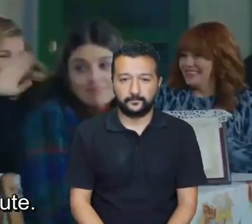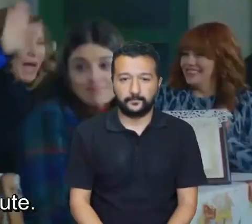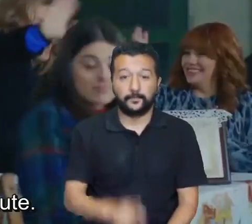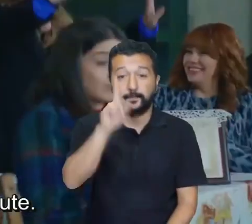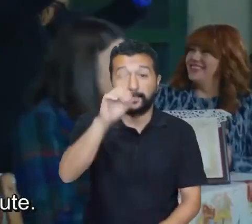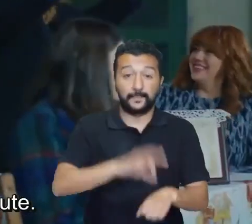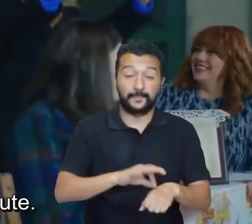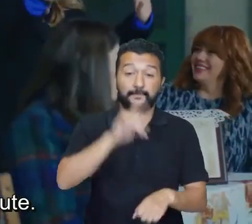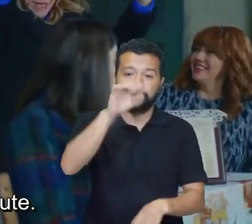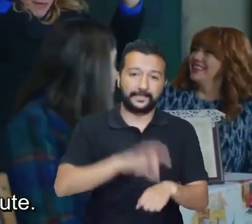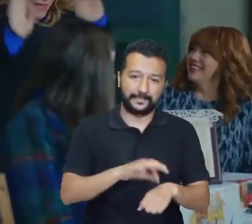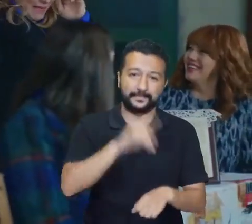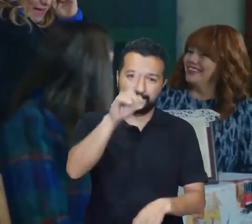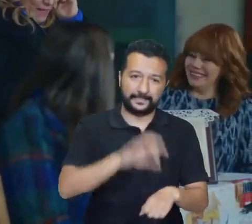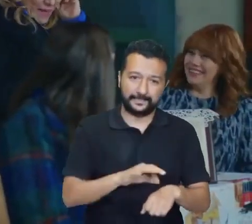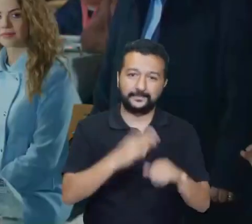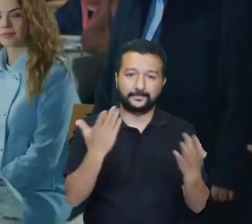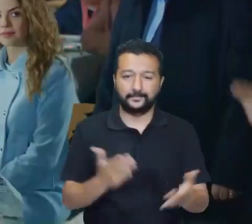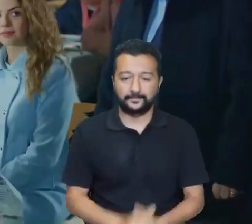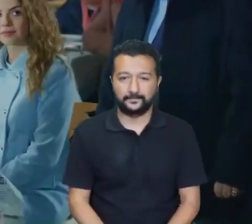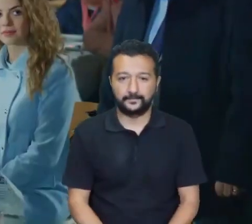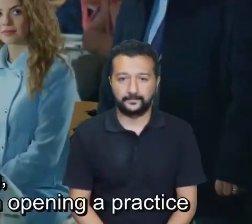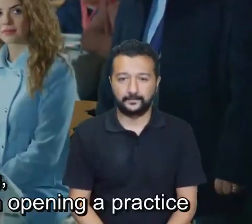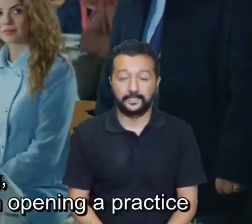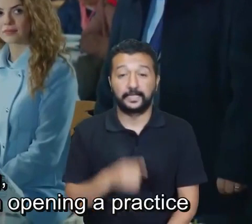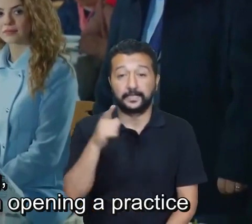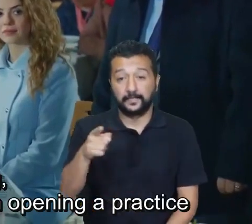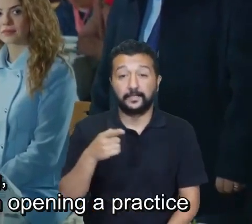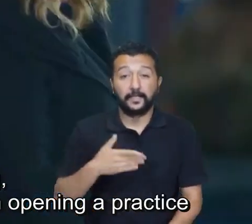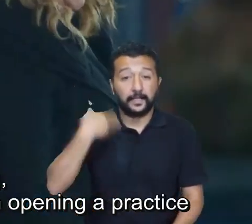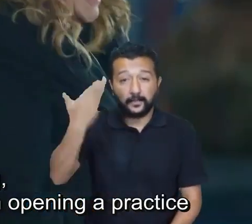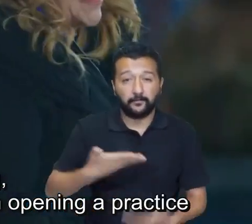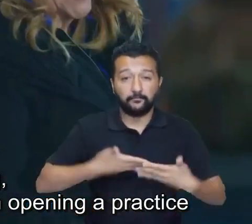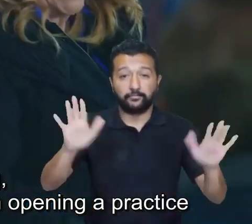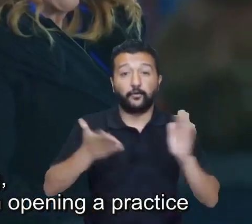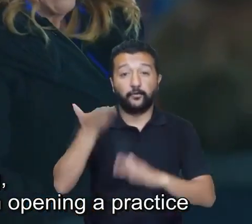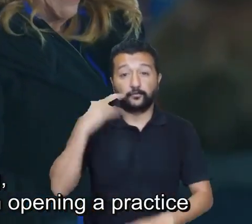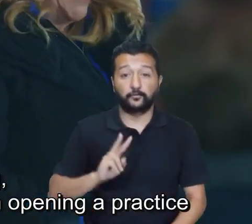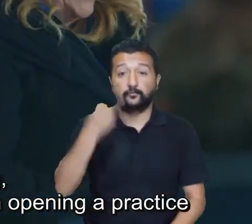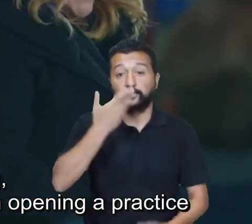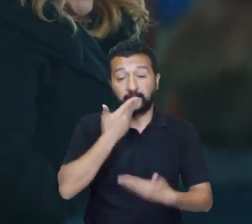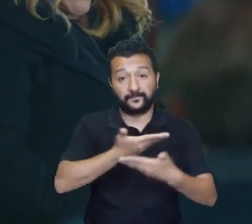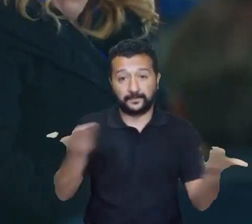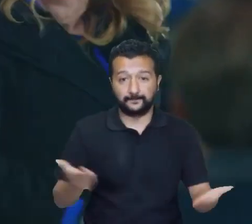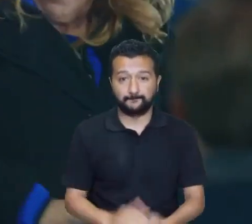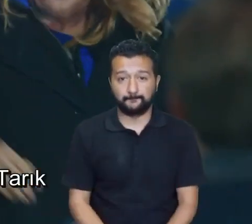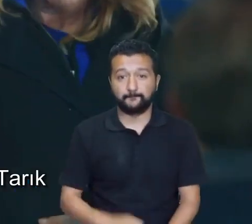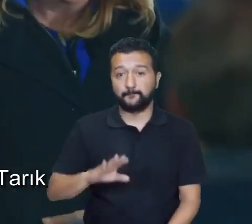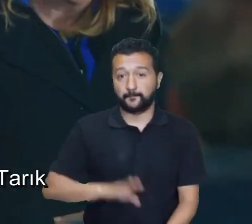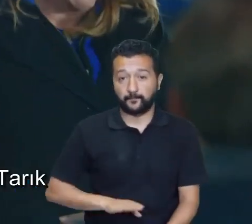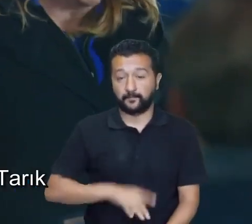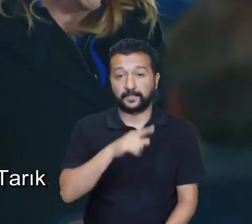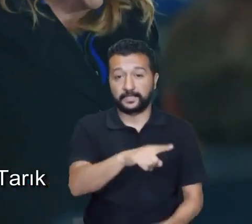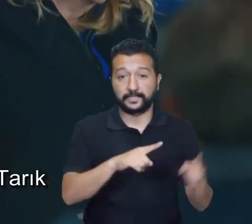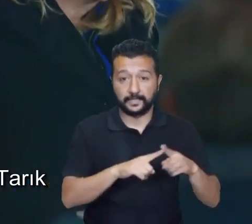Bir dakika, ay bir dakika, bir dakika, bir dakika. Dağılmadan önce sizlere müjdemi vereyim.